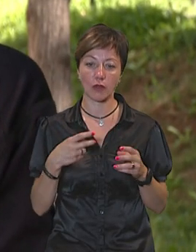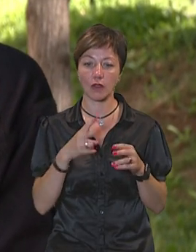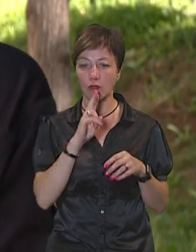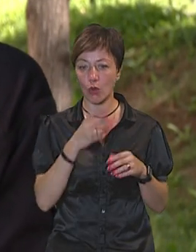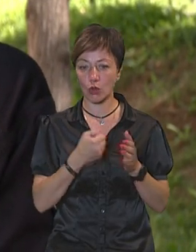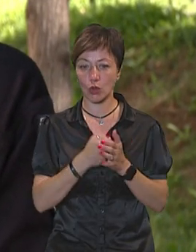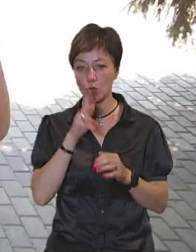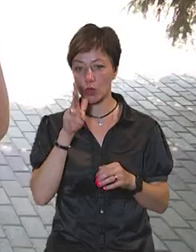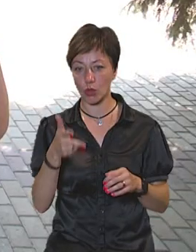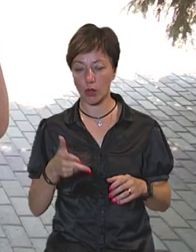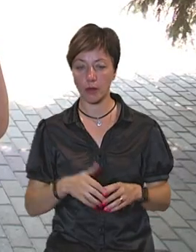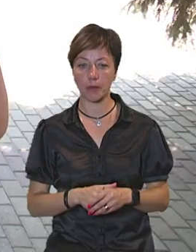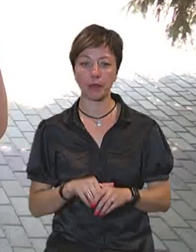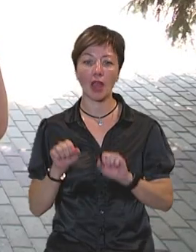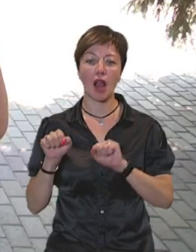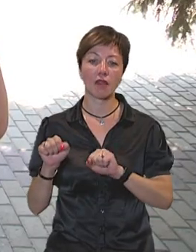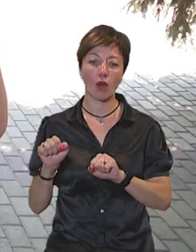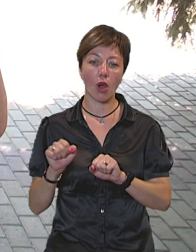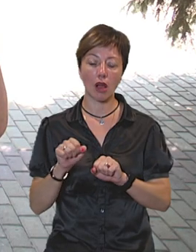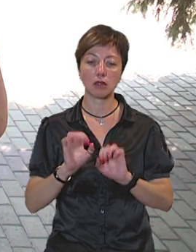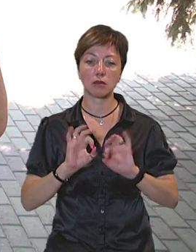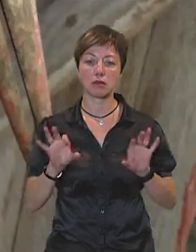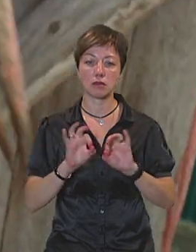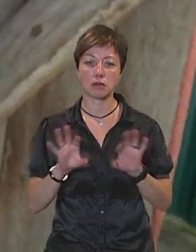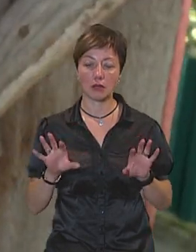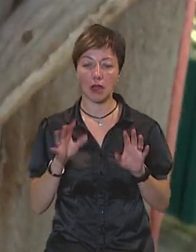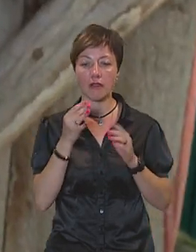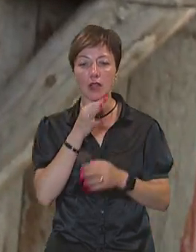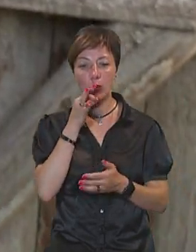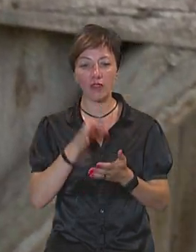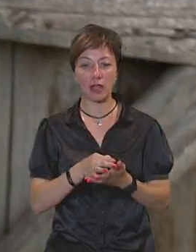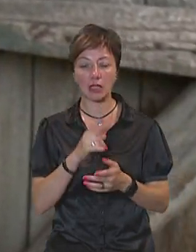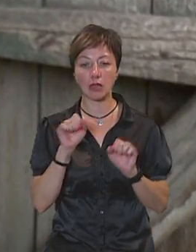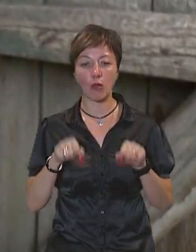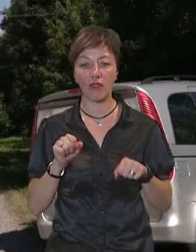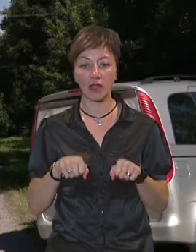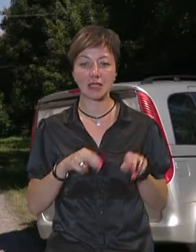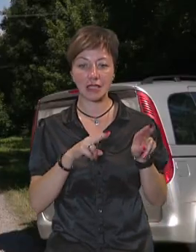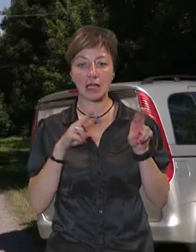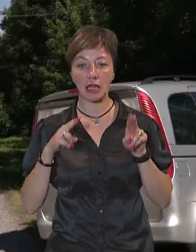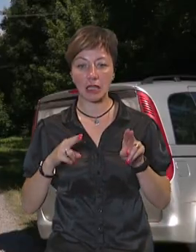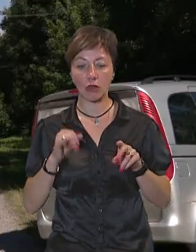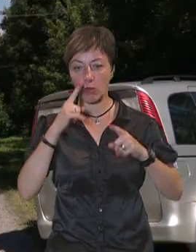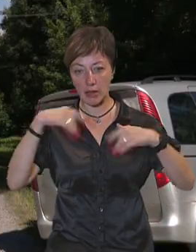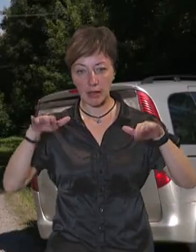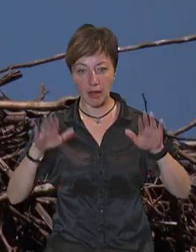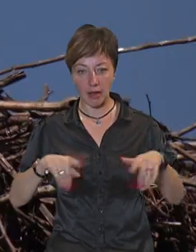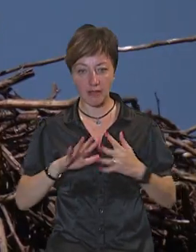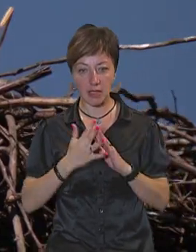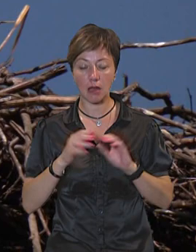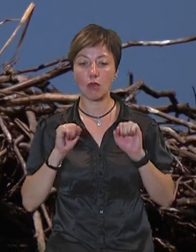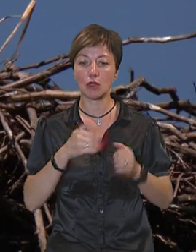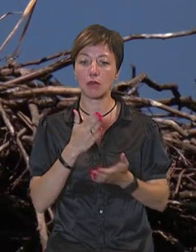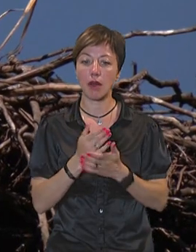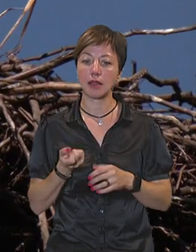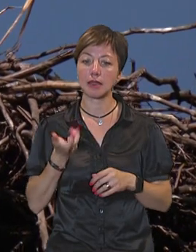від 2 до 3 років. Адвокат В'ячеслав Тарадуда говорить, відповідальність за ймовірну стрілянину в птаха в населеному пункті може